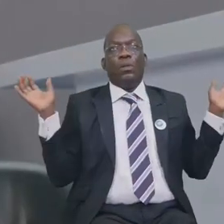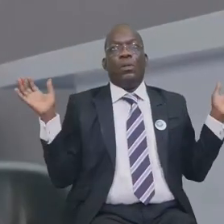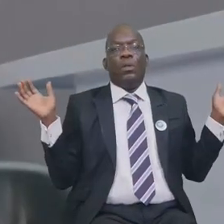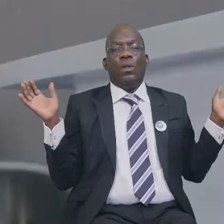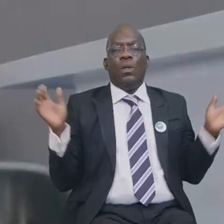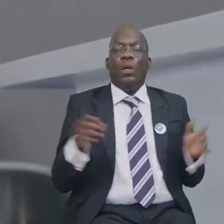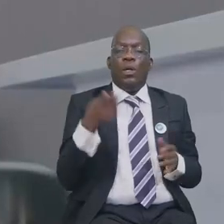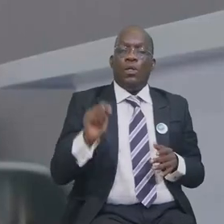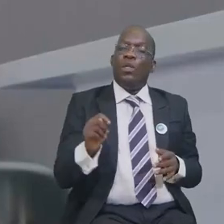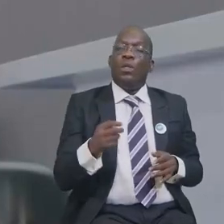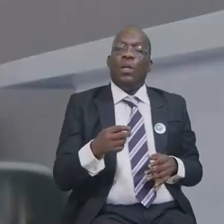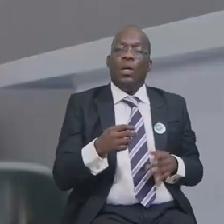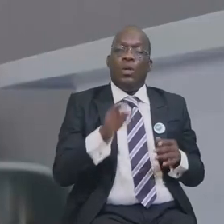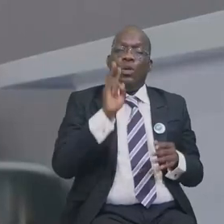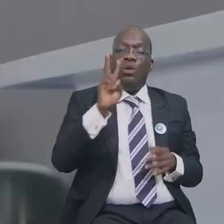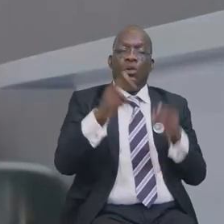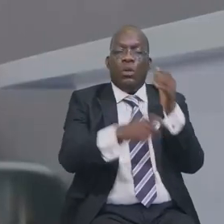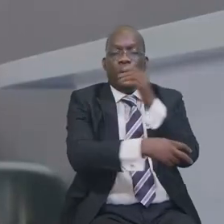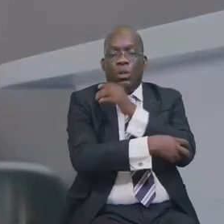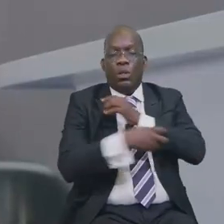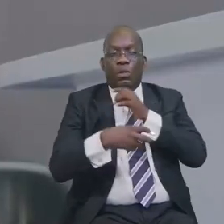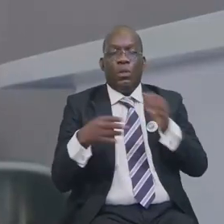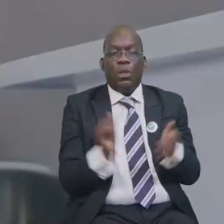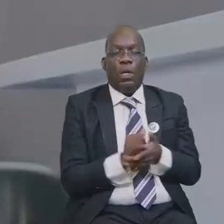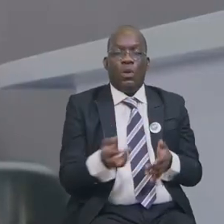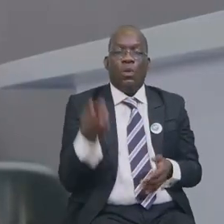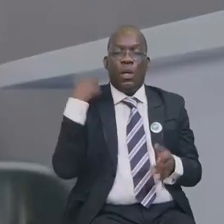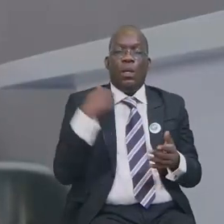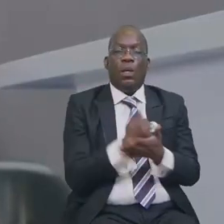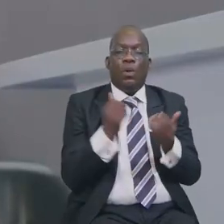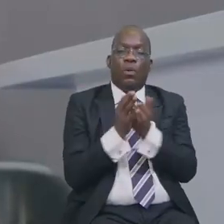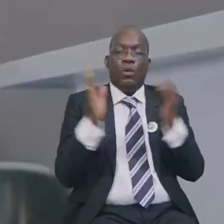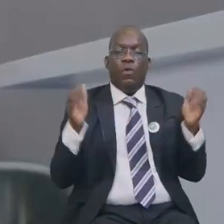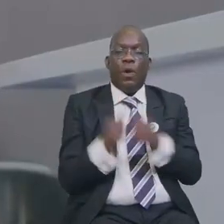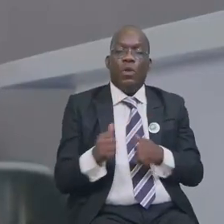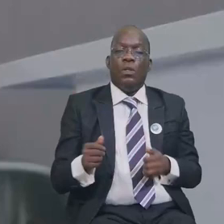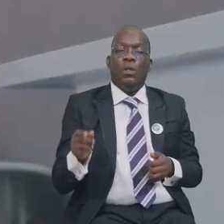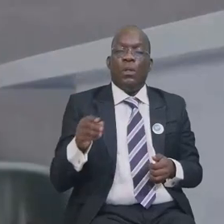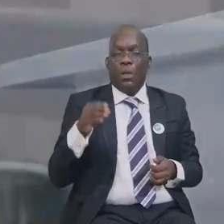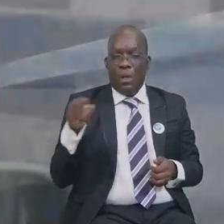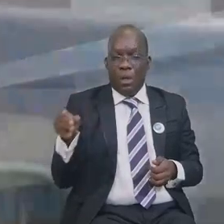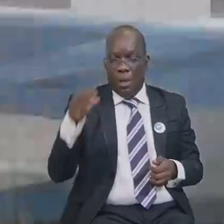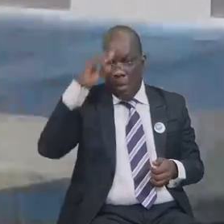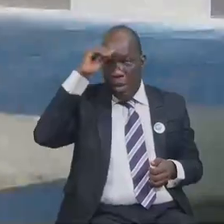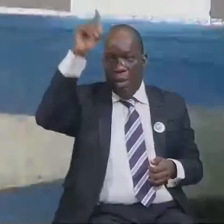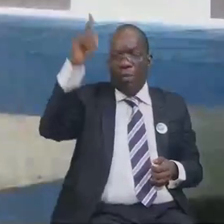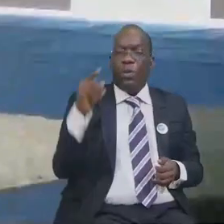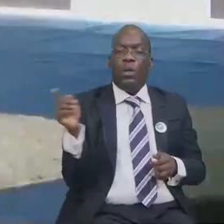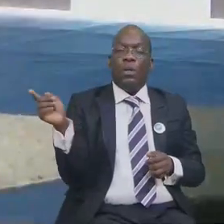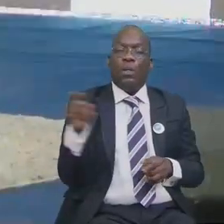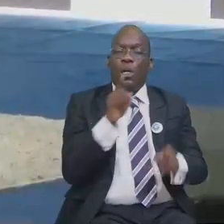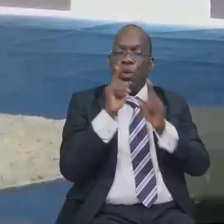deux brigands qui étaient crucifiés avec lui. Et il parlait, il parlait, il parlait.